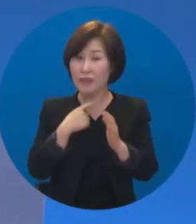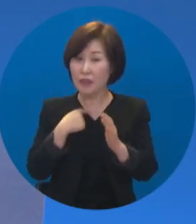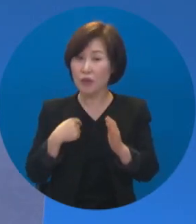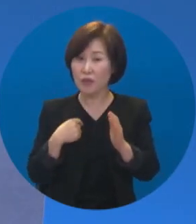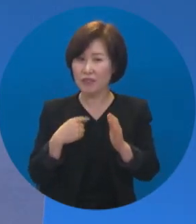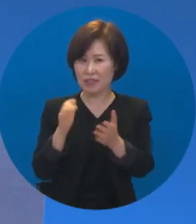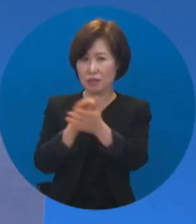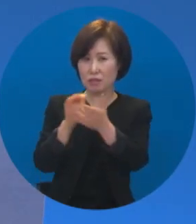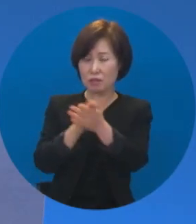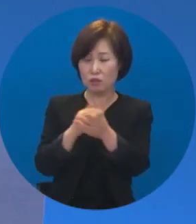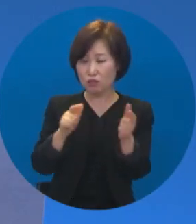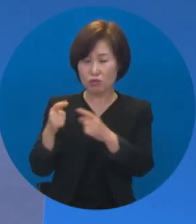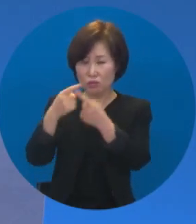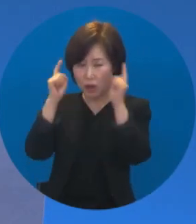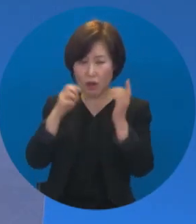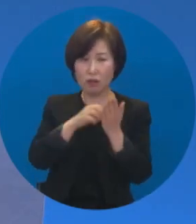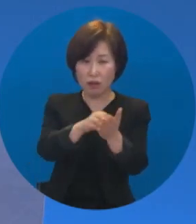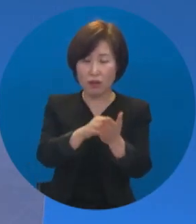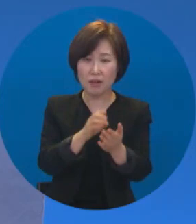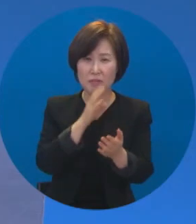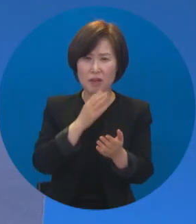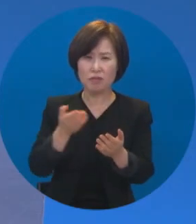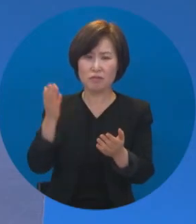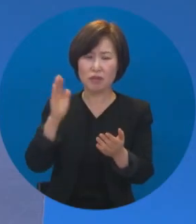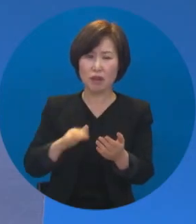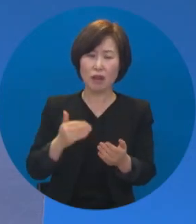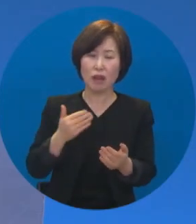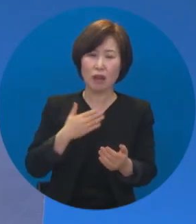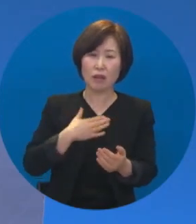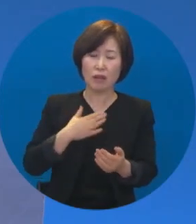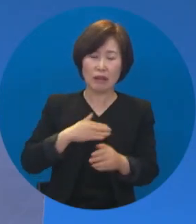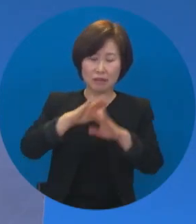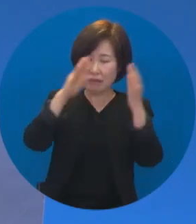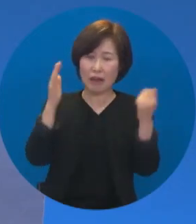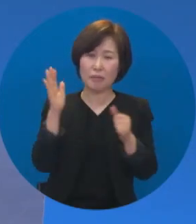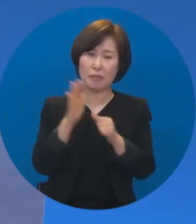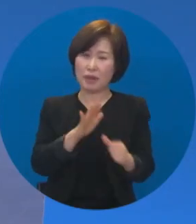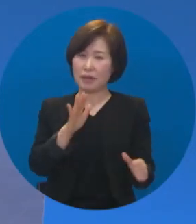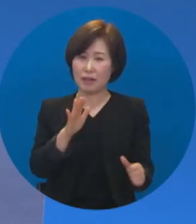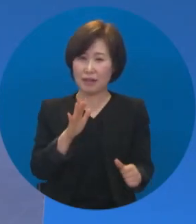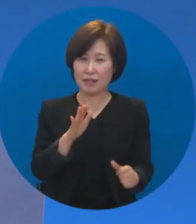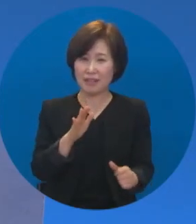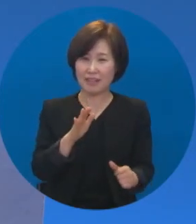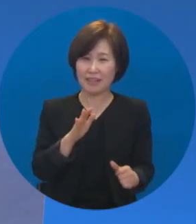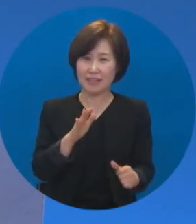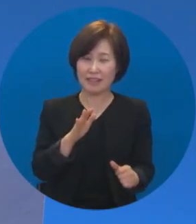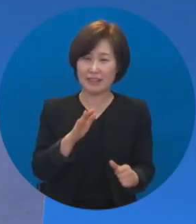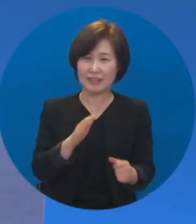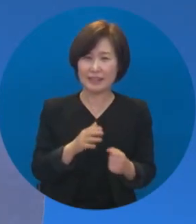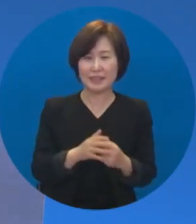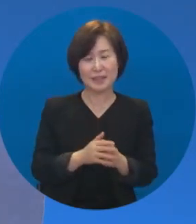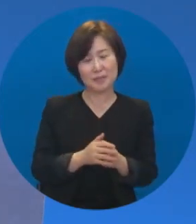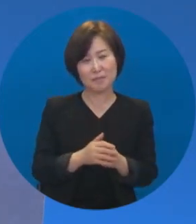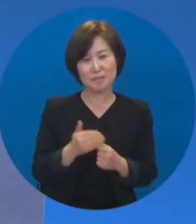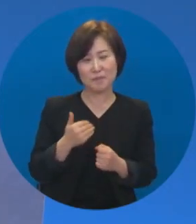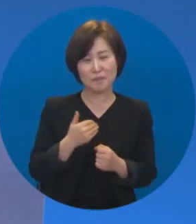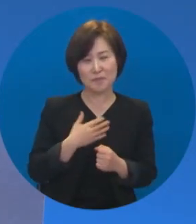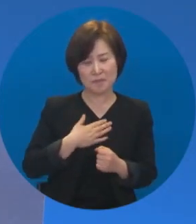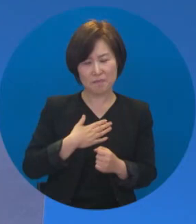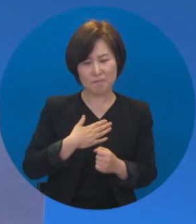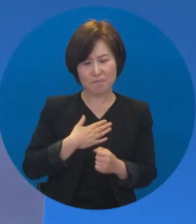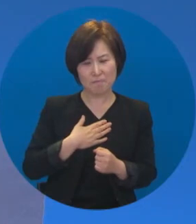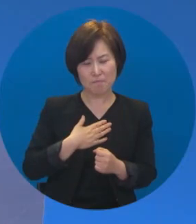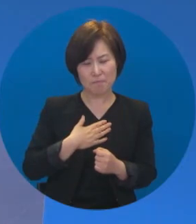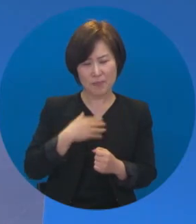학교 다 가는 것 같은데 저는 대안이 없이 다 떨어져 버린 거예요. 그때 제가 느꼈던 감정이